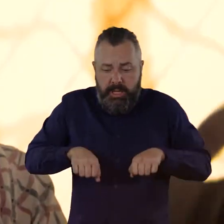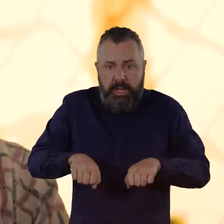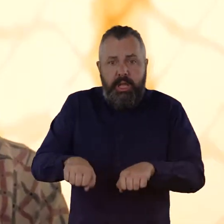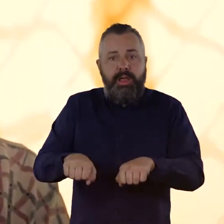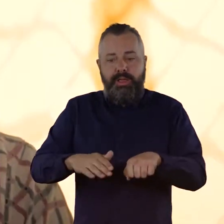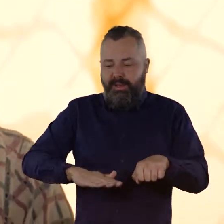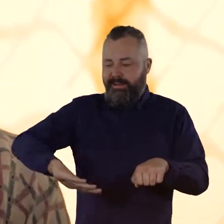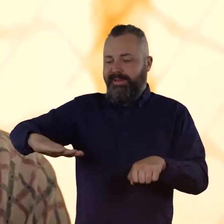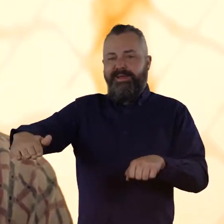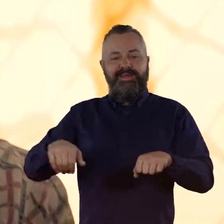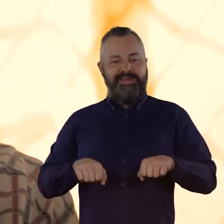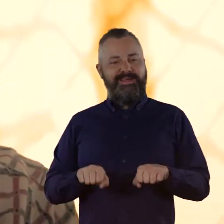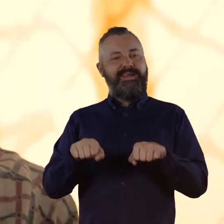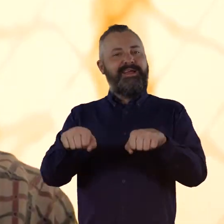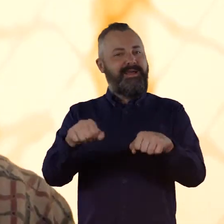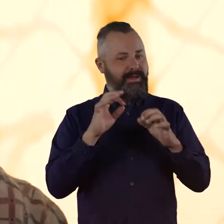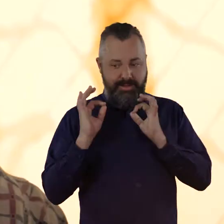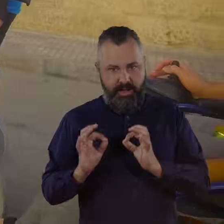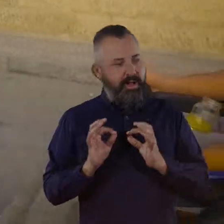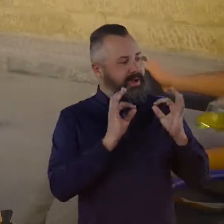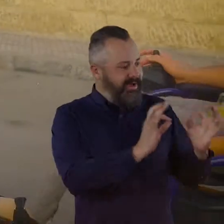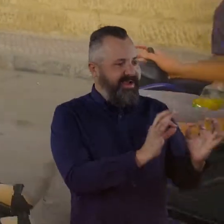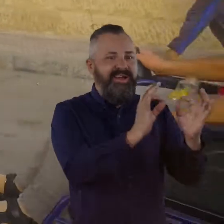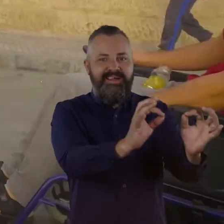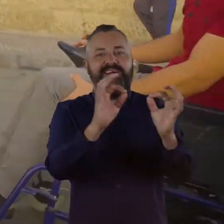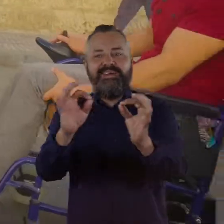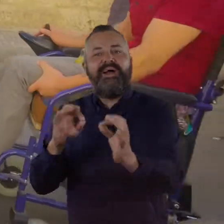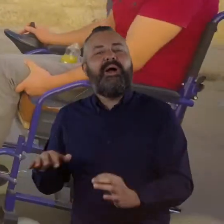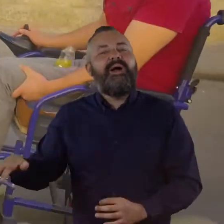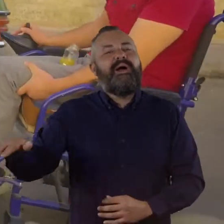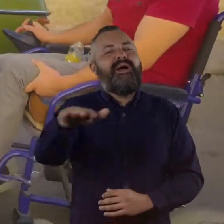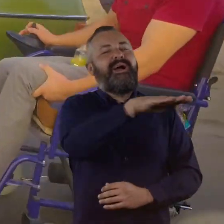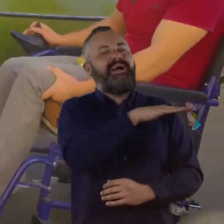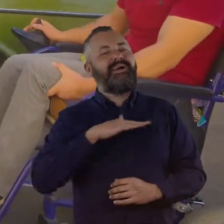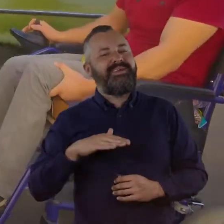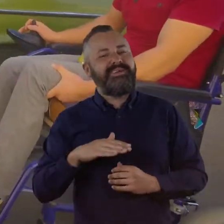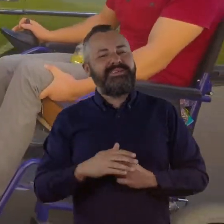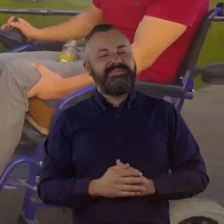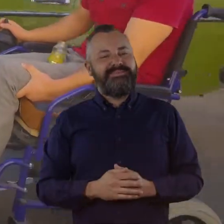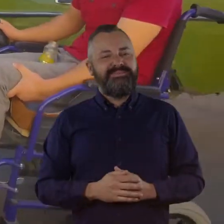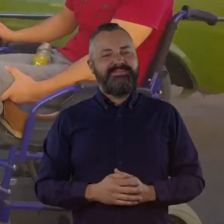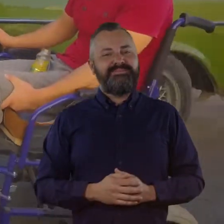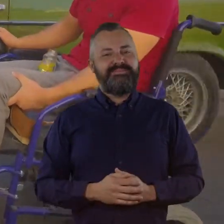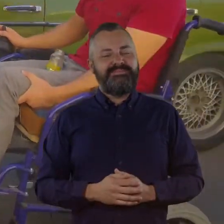Pour les mères avec des landaus, par exemple. Nous leur avons dit, tout ce qui est bon pour nous est bon pour les autres.